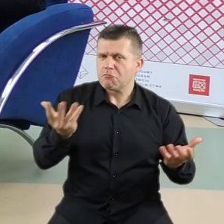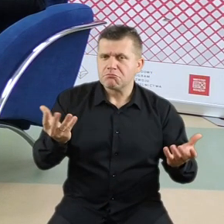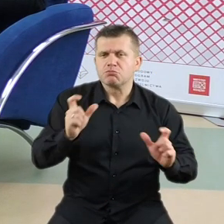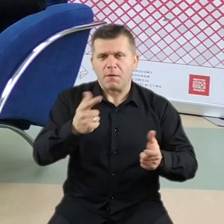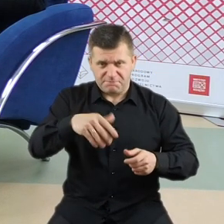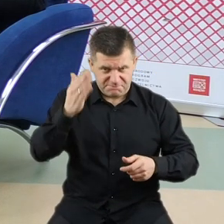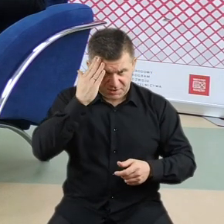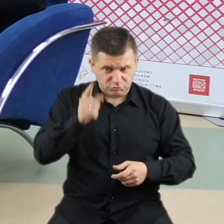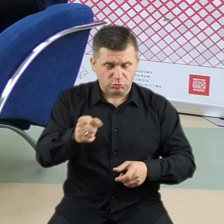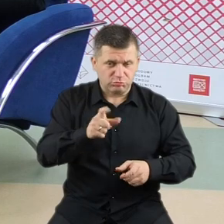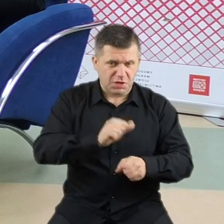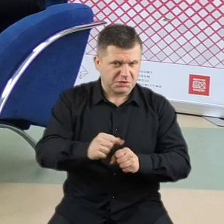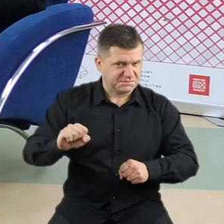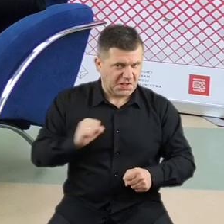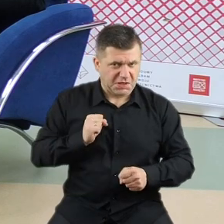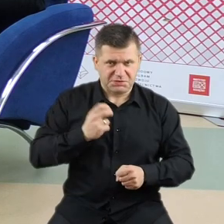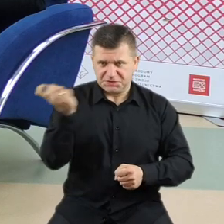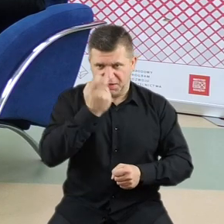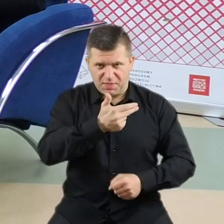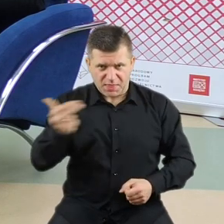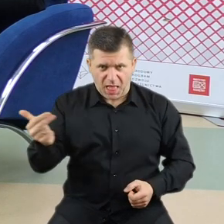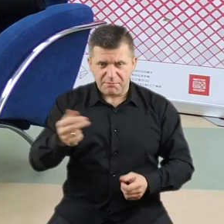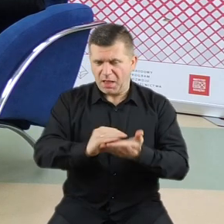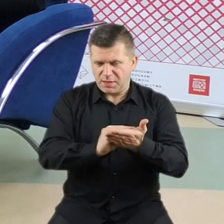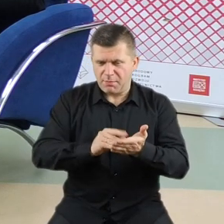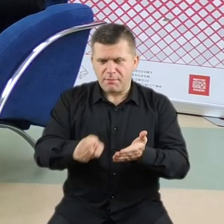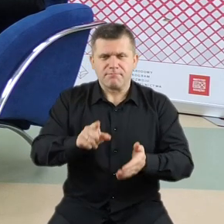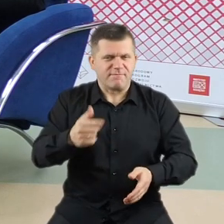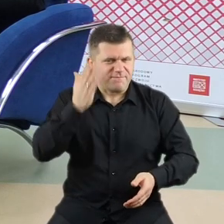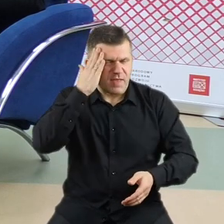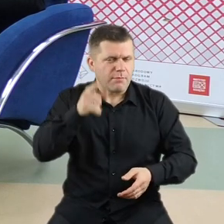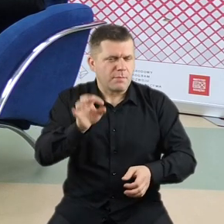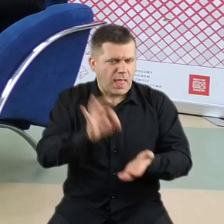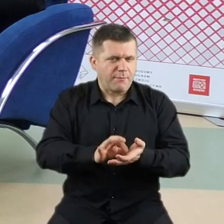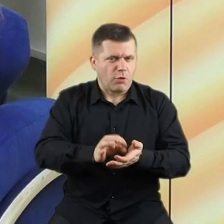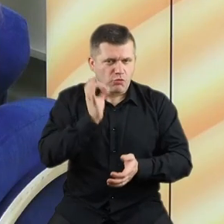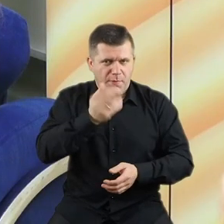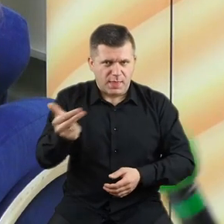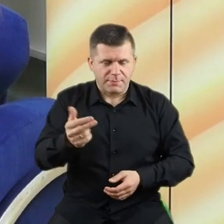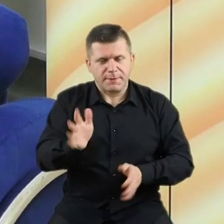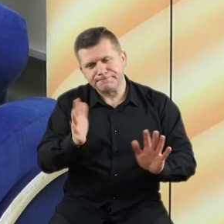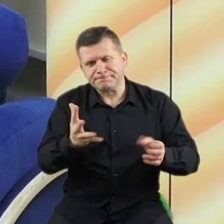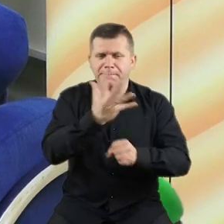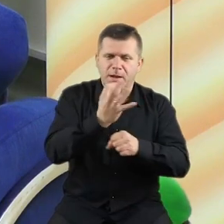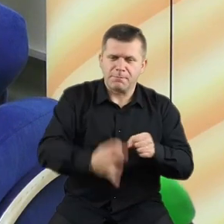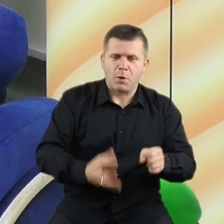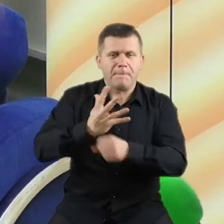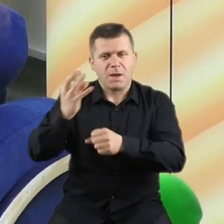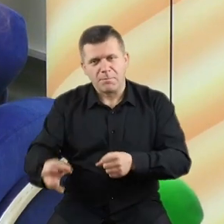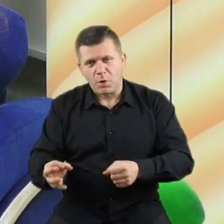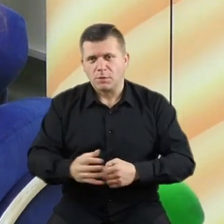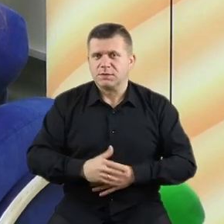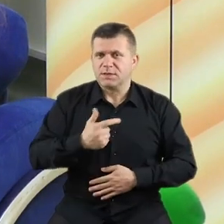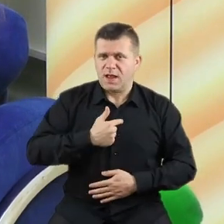ty wiedziałaś, że to może, że to jest... Świetny i ciekawy temat i napiszę o tym, bo wiem, że to jest fajne. To pół na pół. Pewne